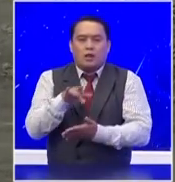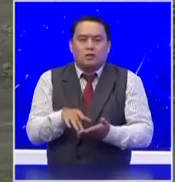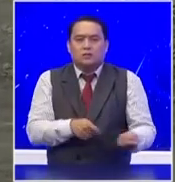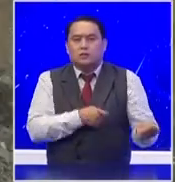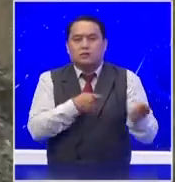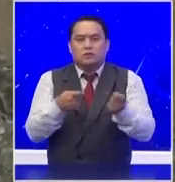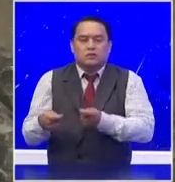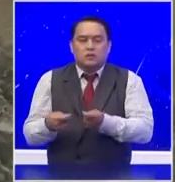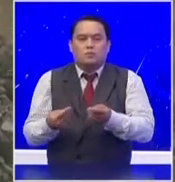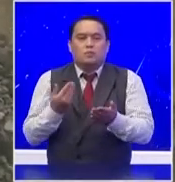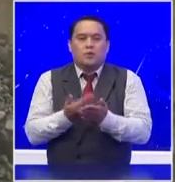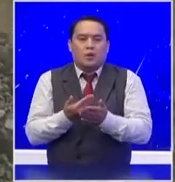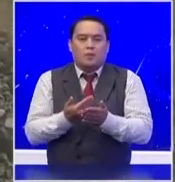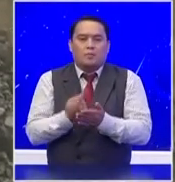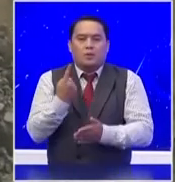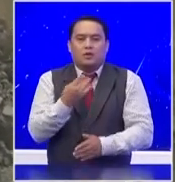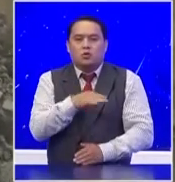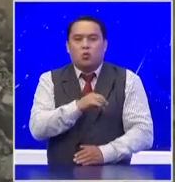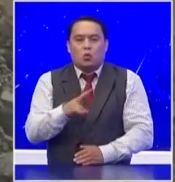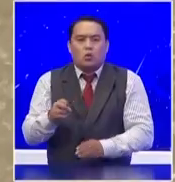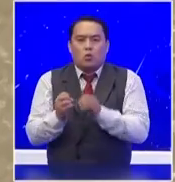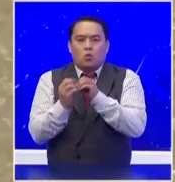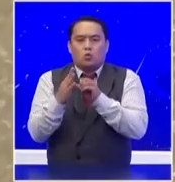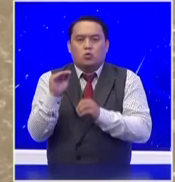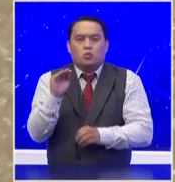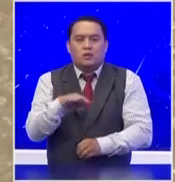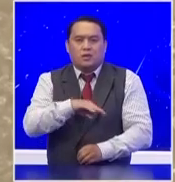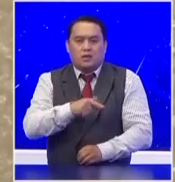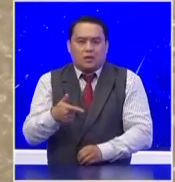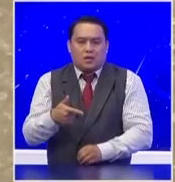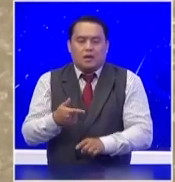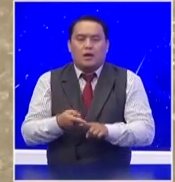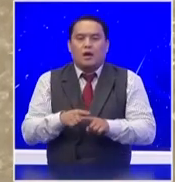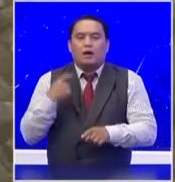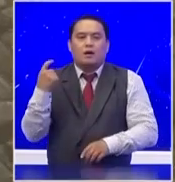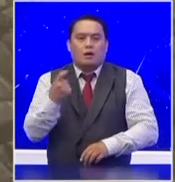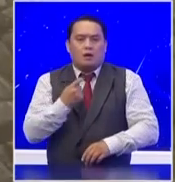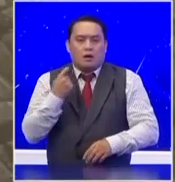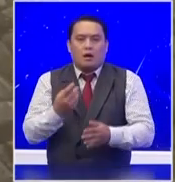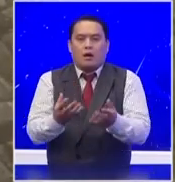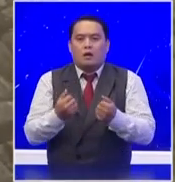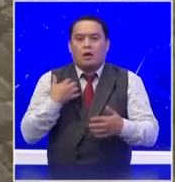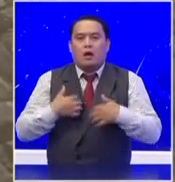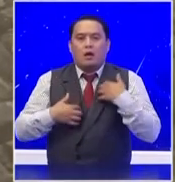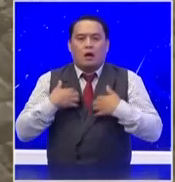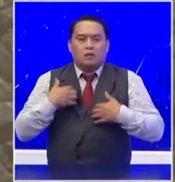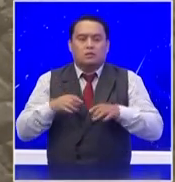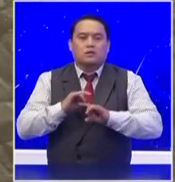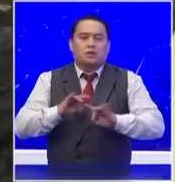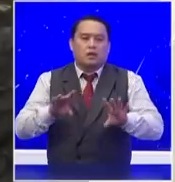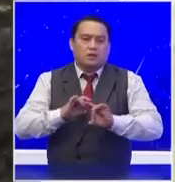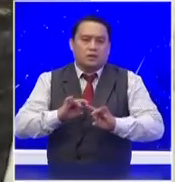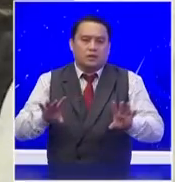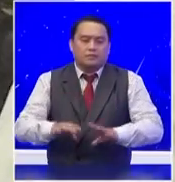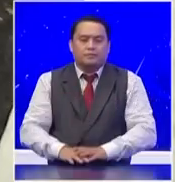құны жеткізілімін есептемегенде 1 тоннасы 14 мың теңге. Қойма иелері қала тұрғындарының көмір алуға асығыс емес екенін айтады.